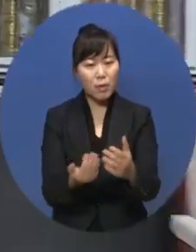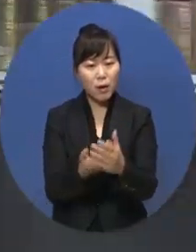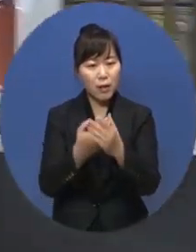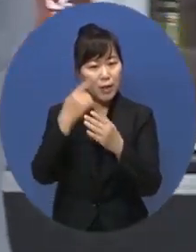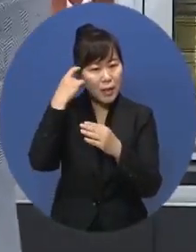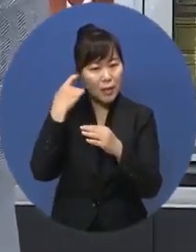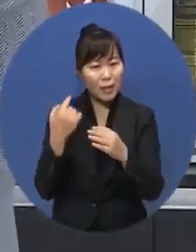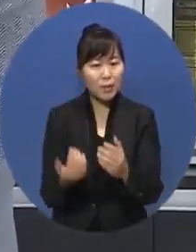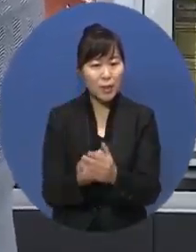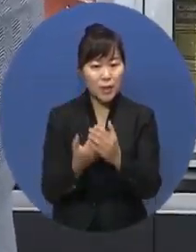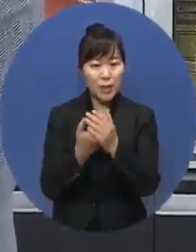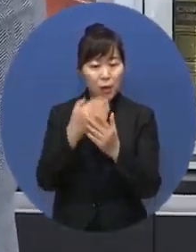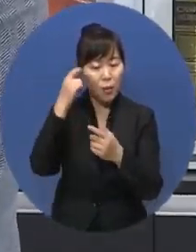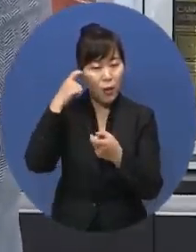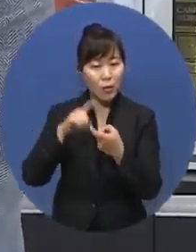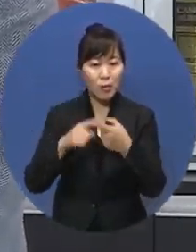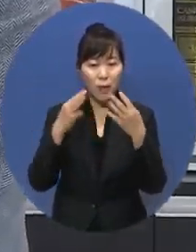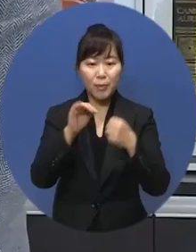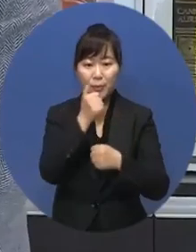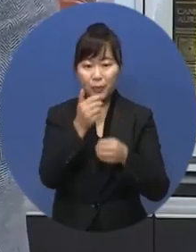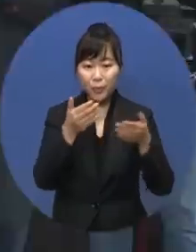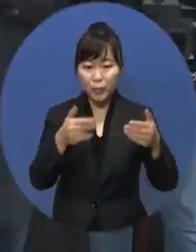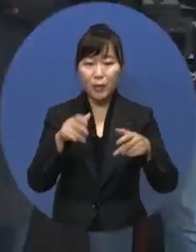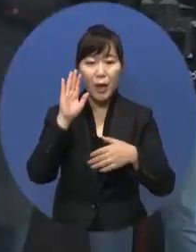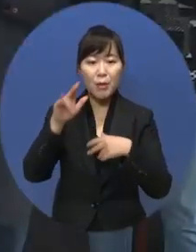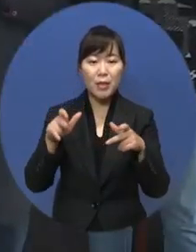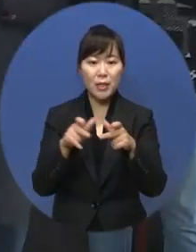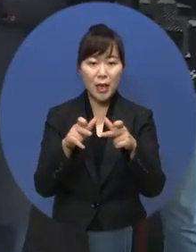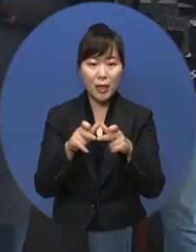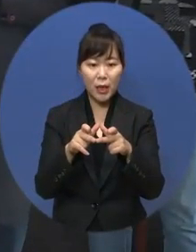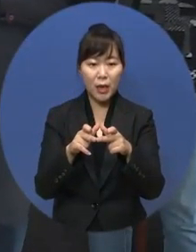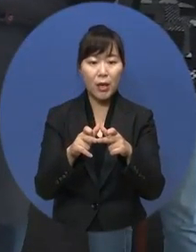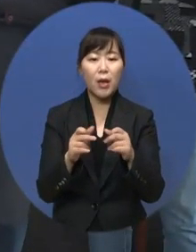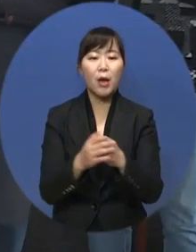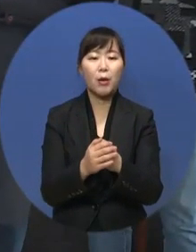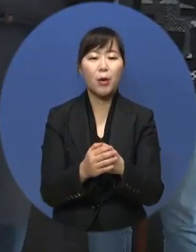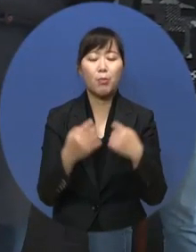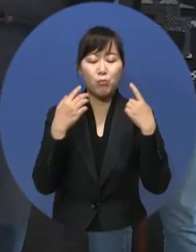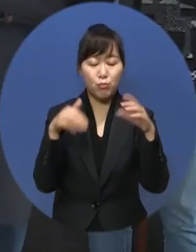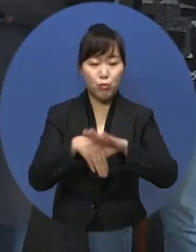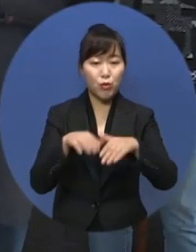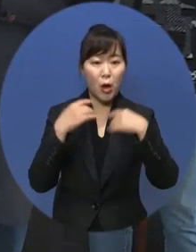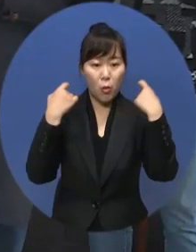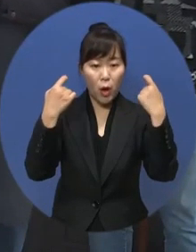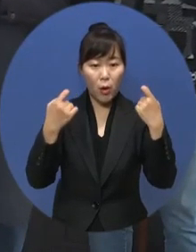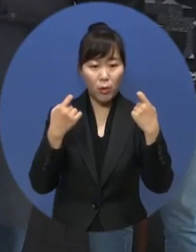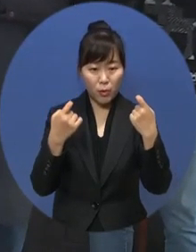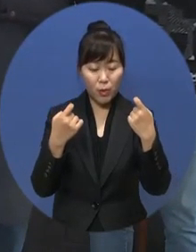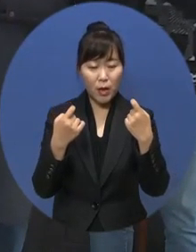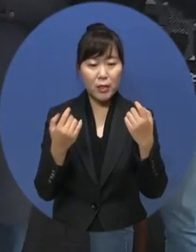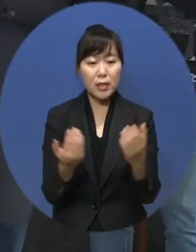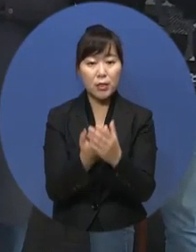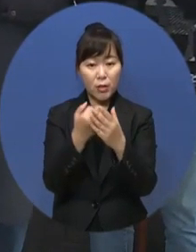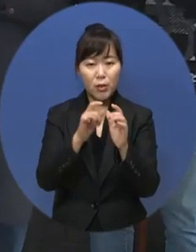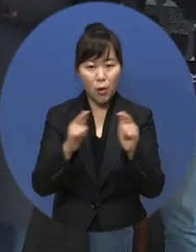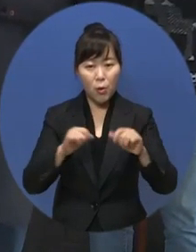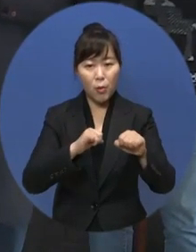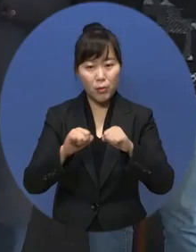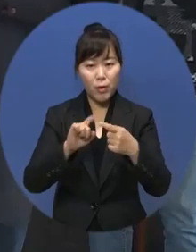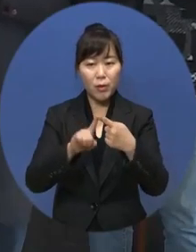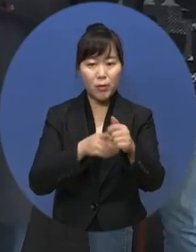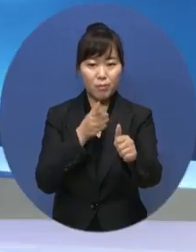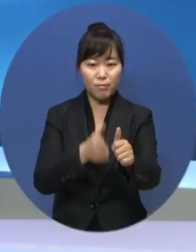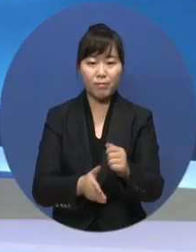관심이 많았다고 소개하며 앞으로 장애인 문화관광 진흥을 위한 다양한 활동을 당부했습니다.